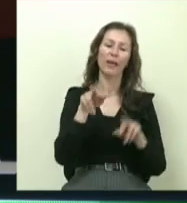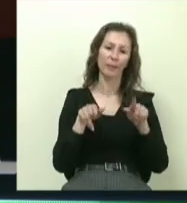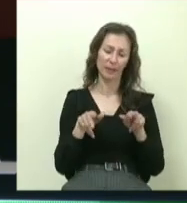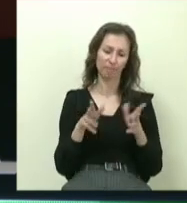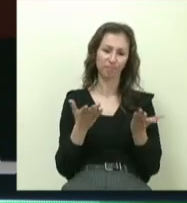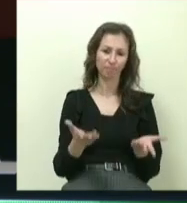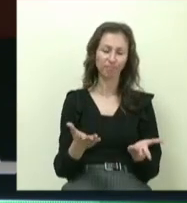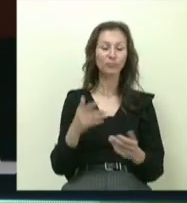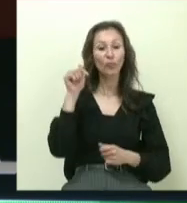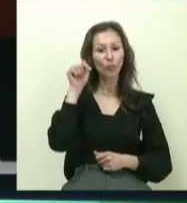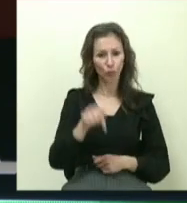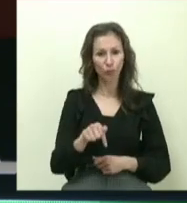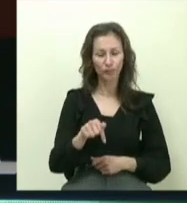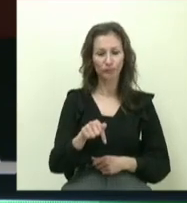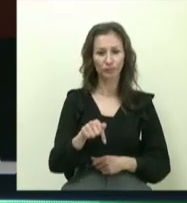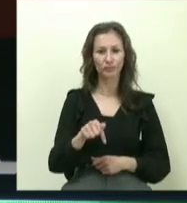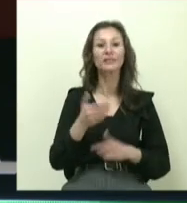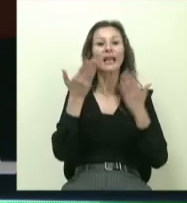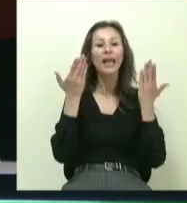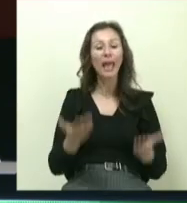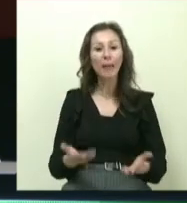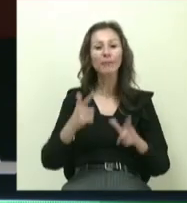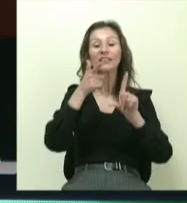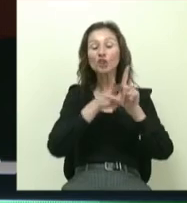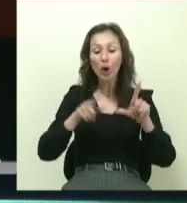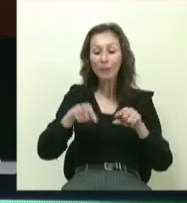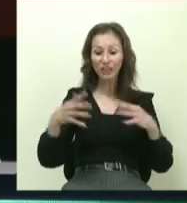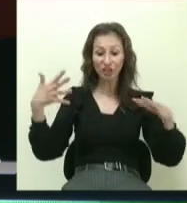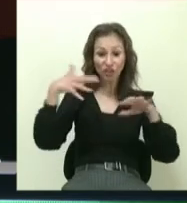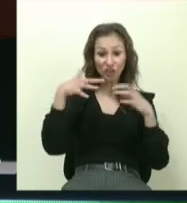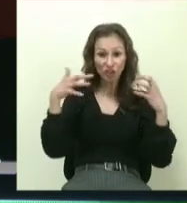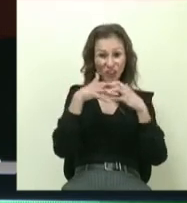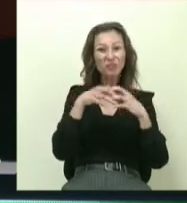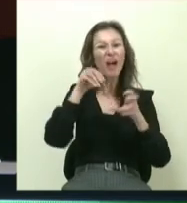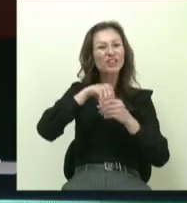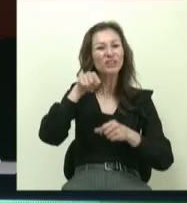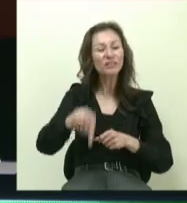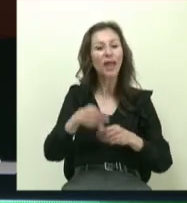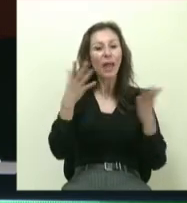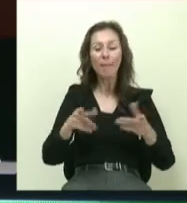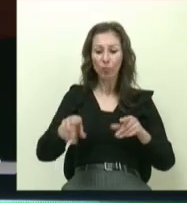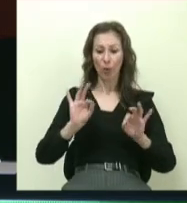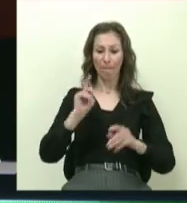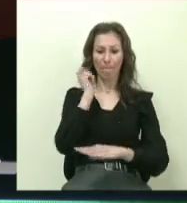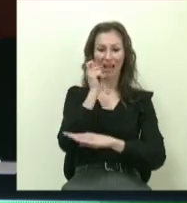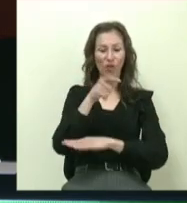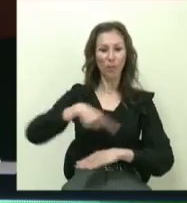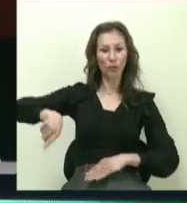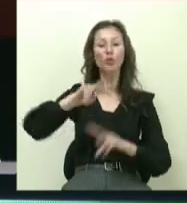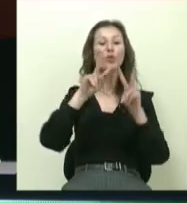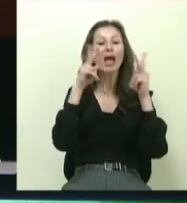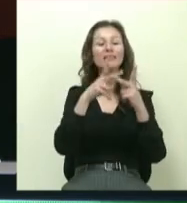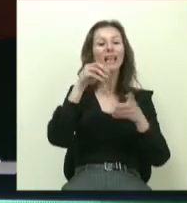bunun hem jeo ekonomik çatışmaya gen vurmak hem de bu platformların küresel